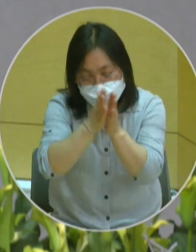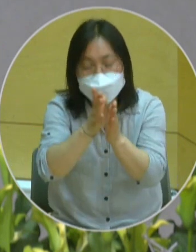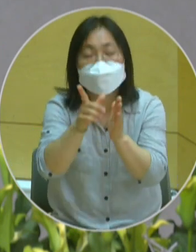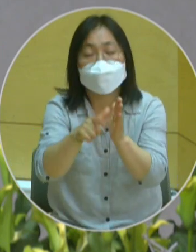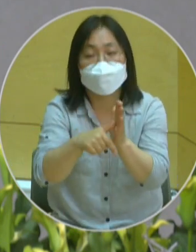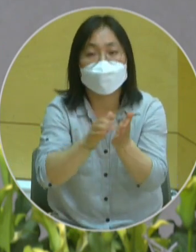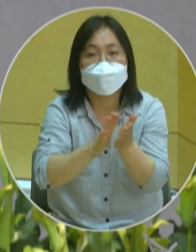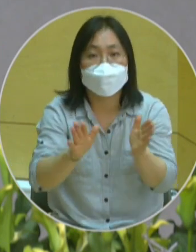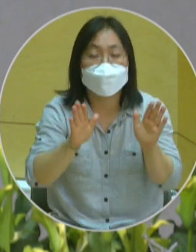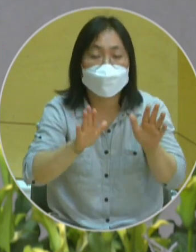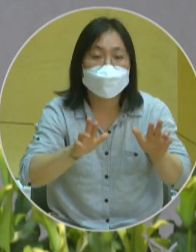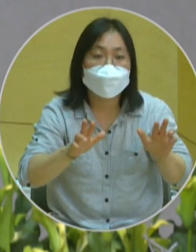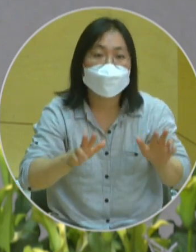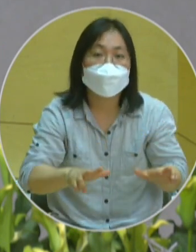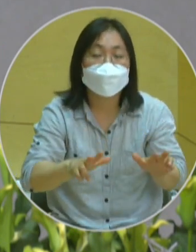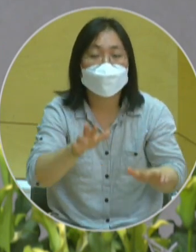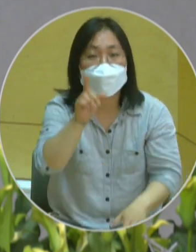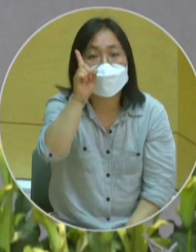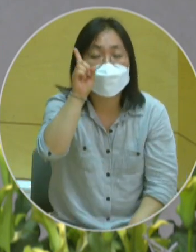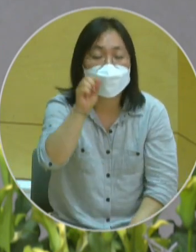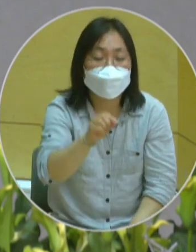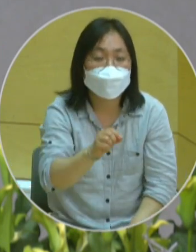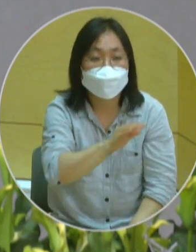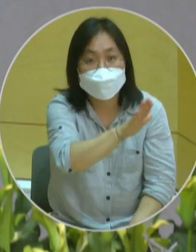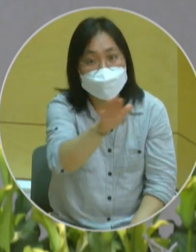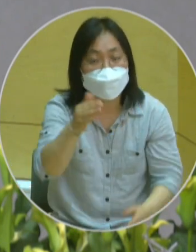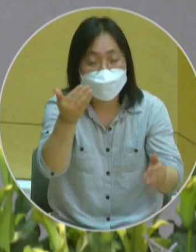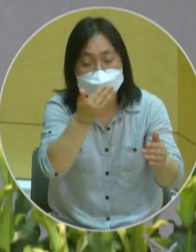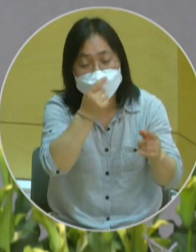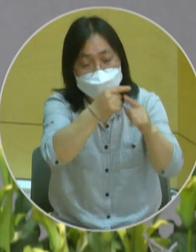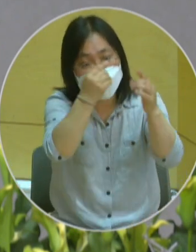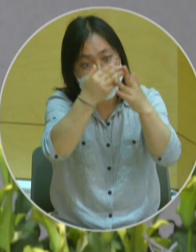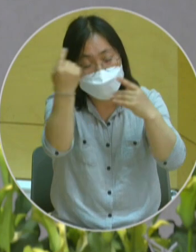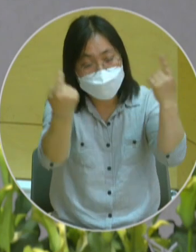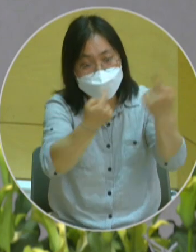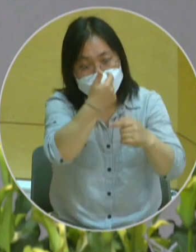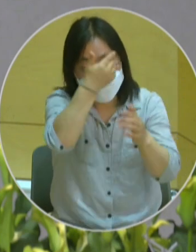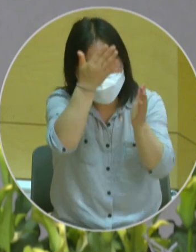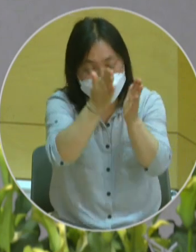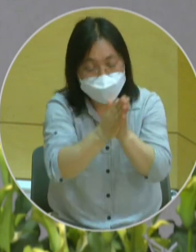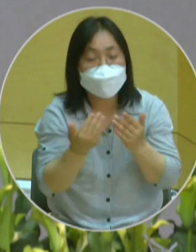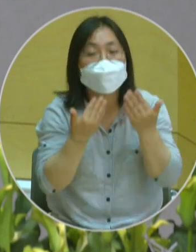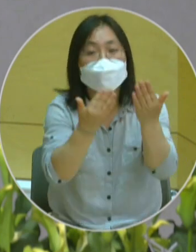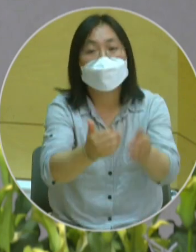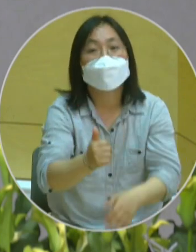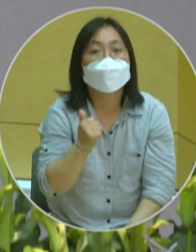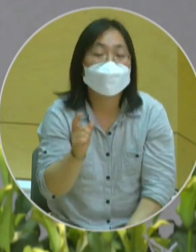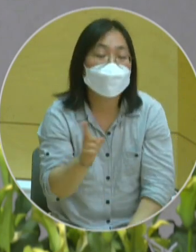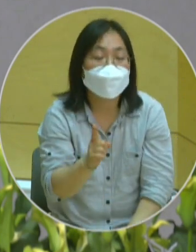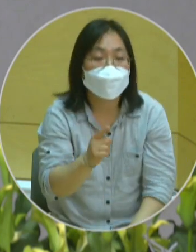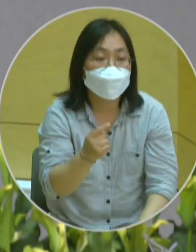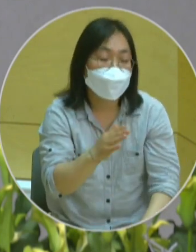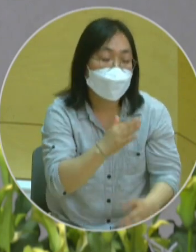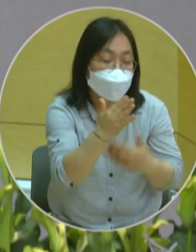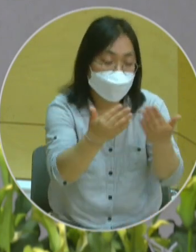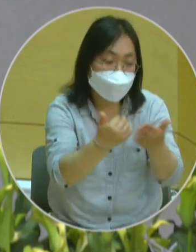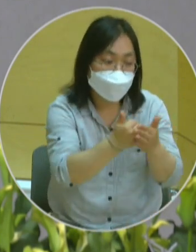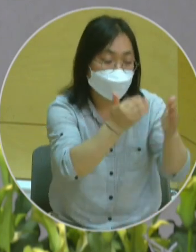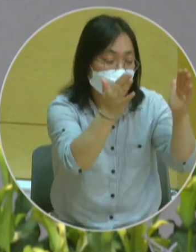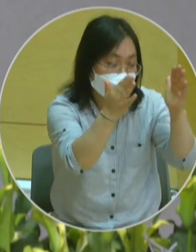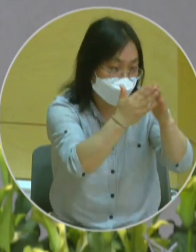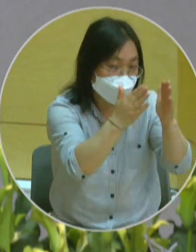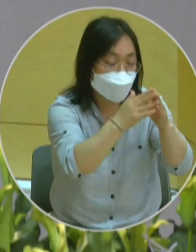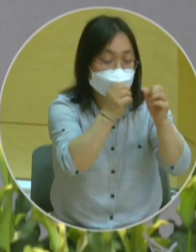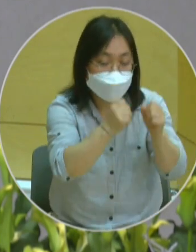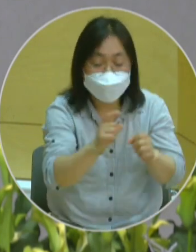아마 이번에 1만 번 우리가 성전에 우리가 다 나와서 예배를 드리자는 것은 집에서도 하나님은 여기도 계시고 저기도 계시고